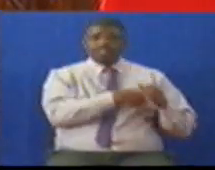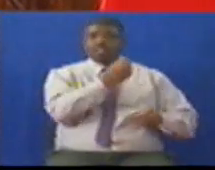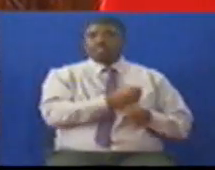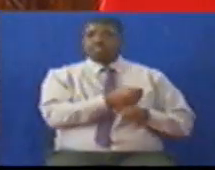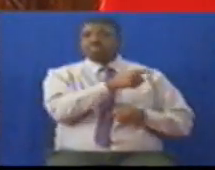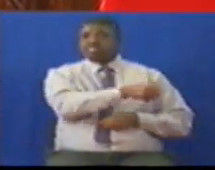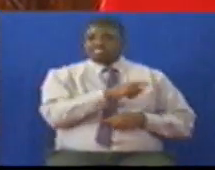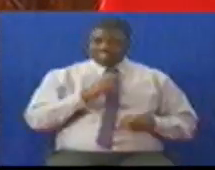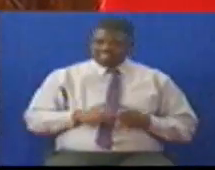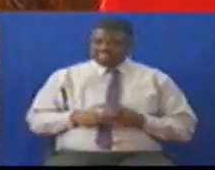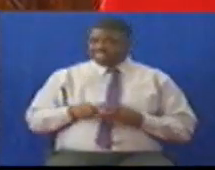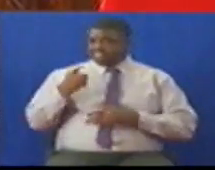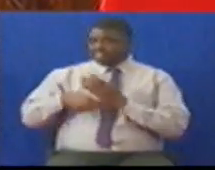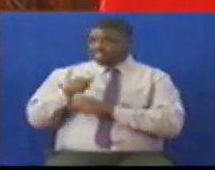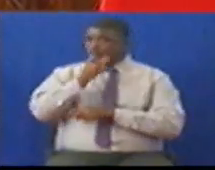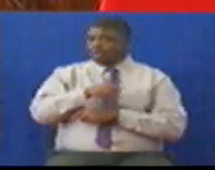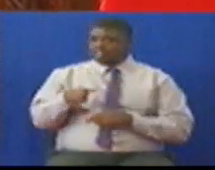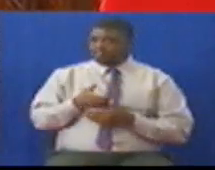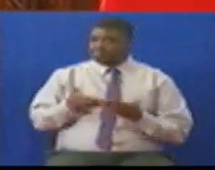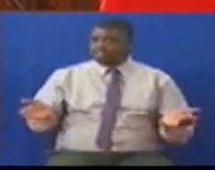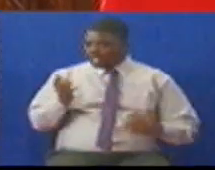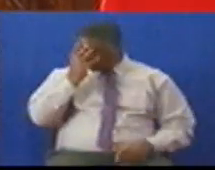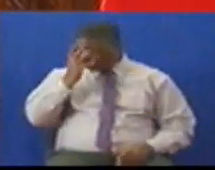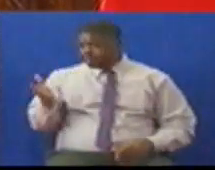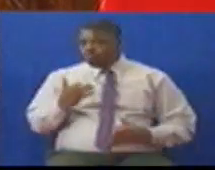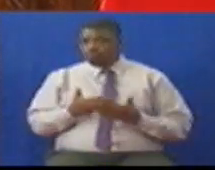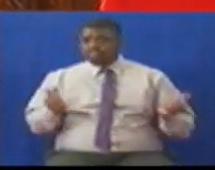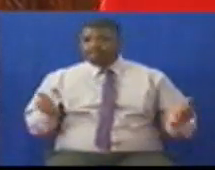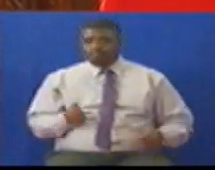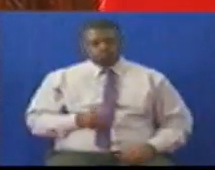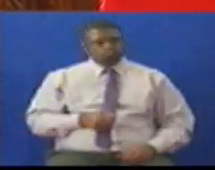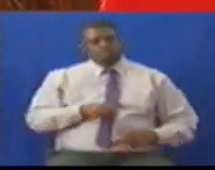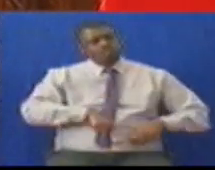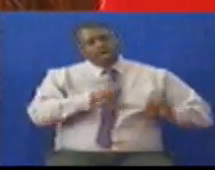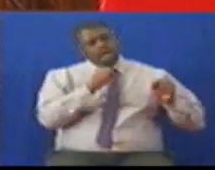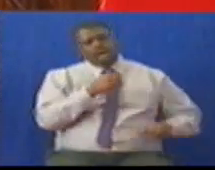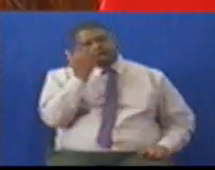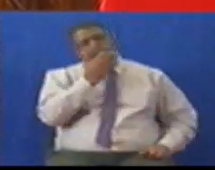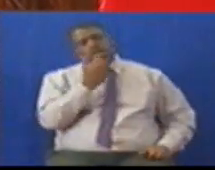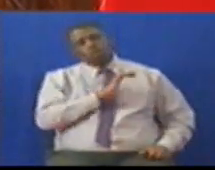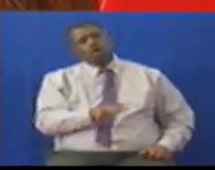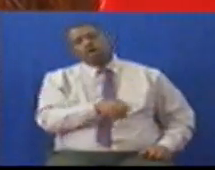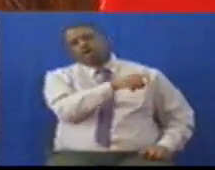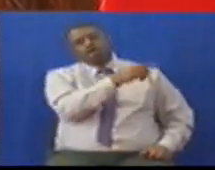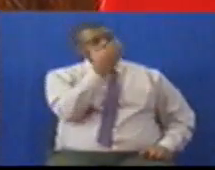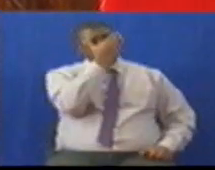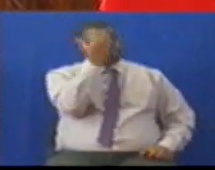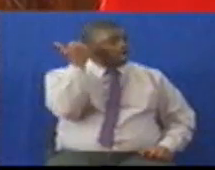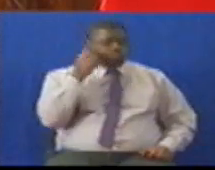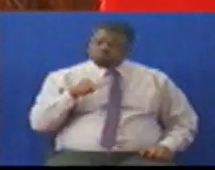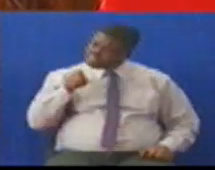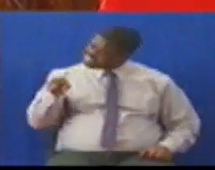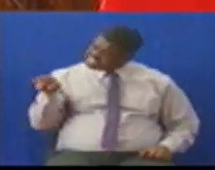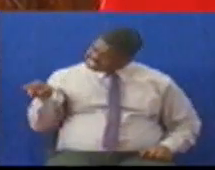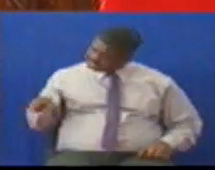maneno ya ukakasi mbele ya wananchi bila soni kwa sababu ya ulevi wa madaraka. Wamesahau kabisa kwamba wao ni watumishi wa umma. Kambi rasmi ya upinzani